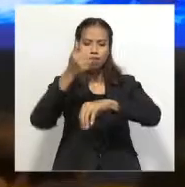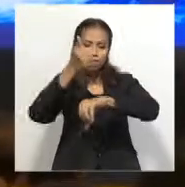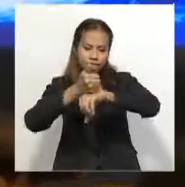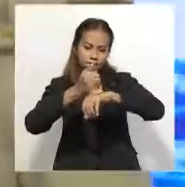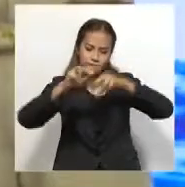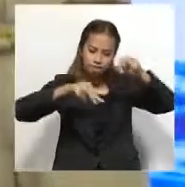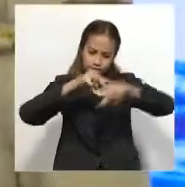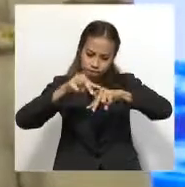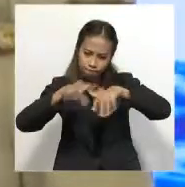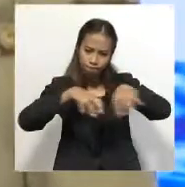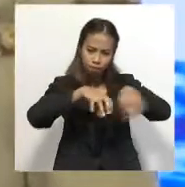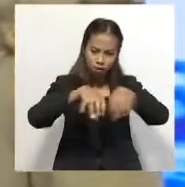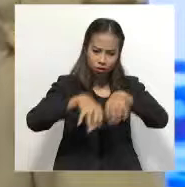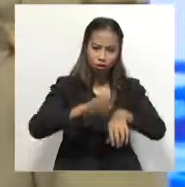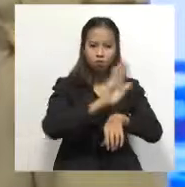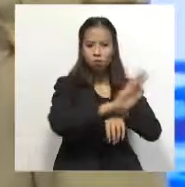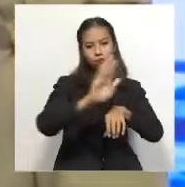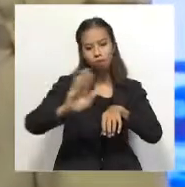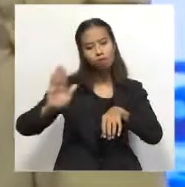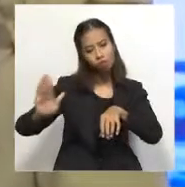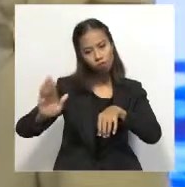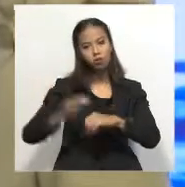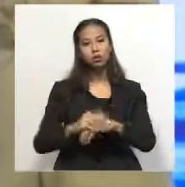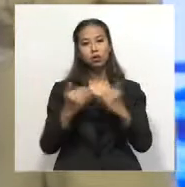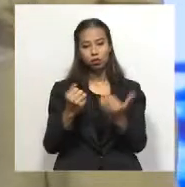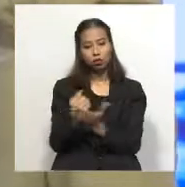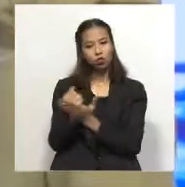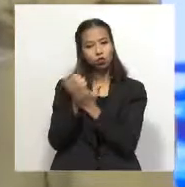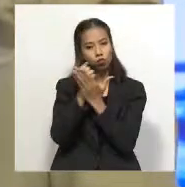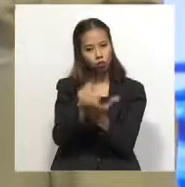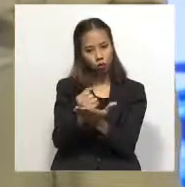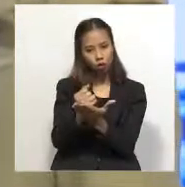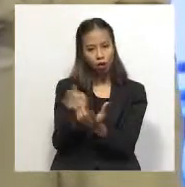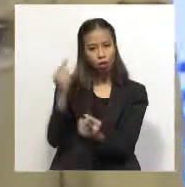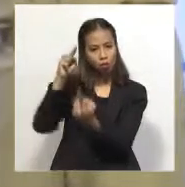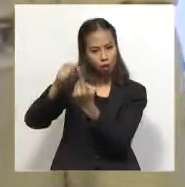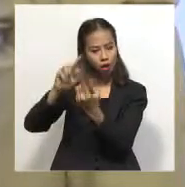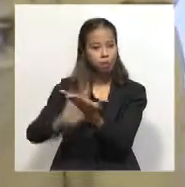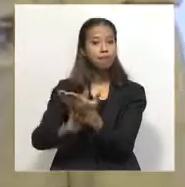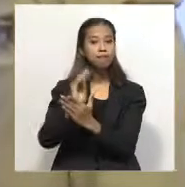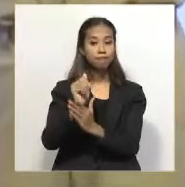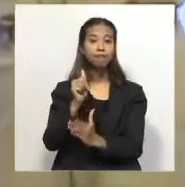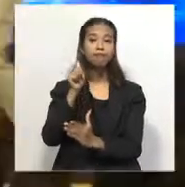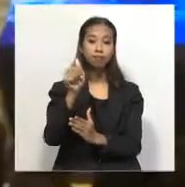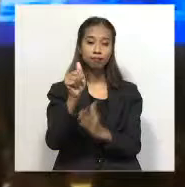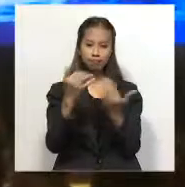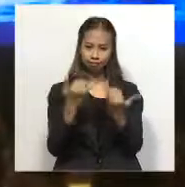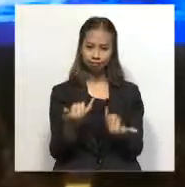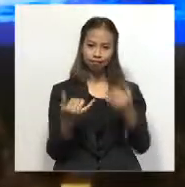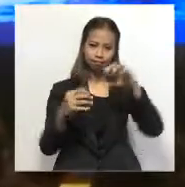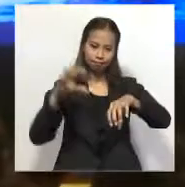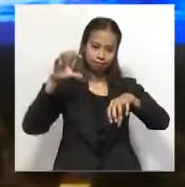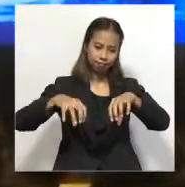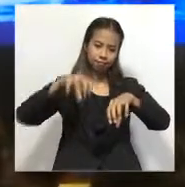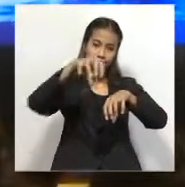มให้ผู้เล่นได้เล่นตามศักยภาพและก็ความถนัดเพื่อเป็นการเสริมให้บรรลุเป้าหมายได้โดยเร็วซึ่งผลสัมฤทธิ์จาก3เสาหลักนะ